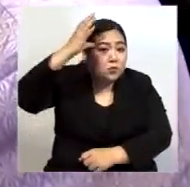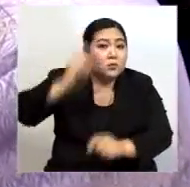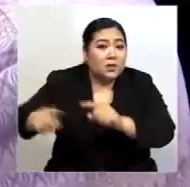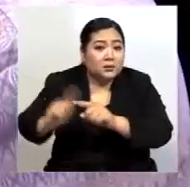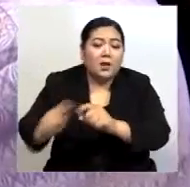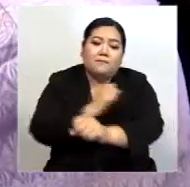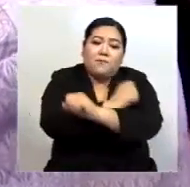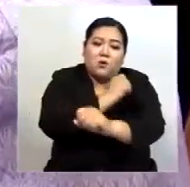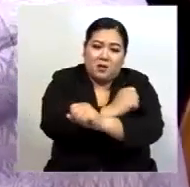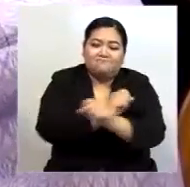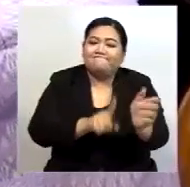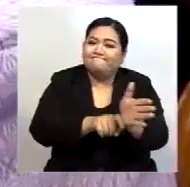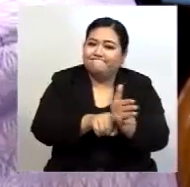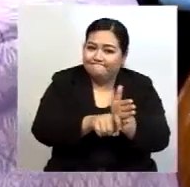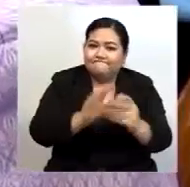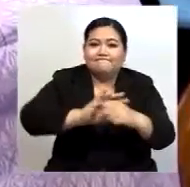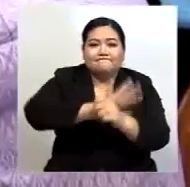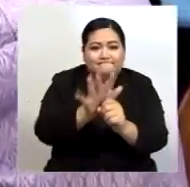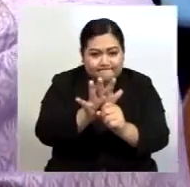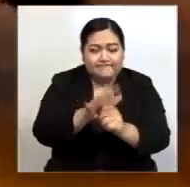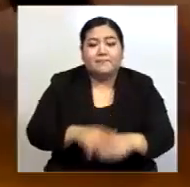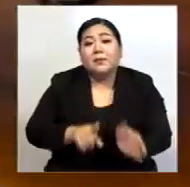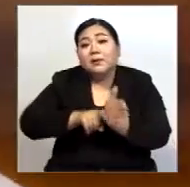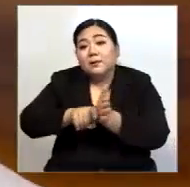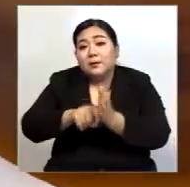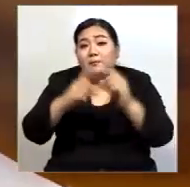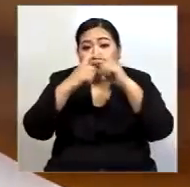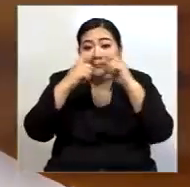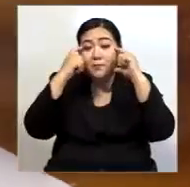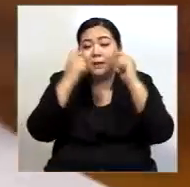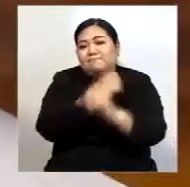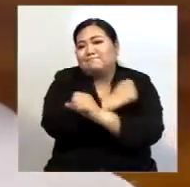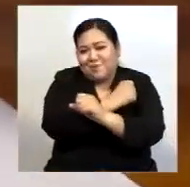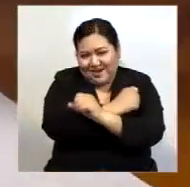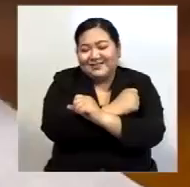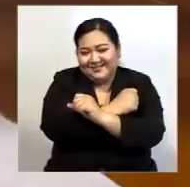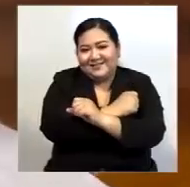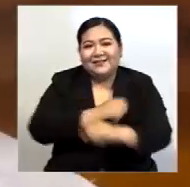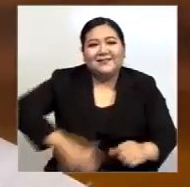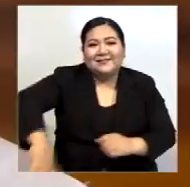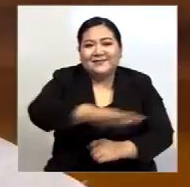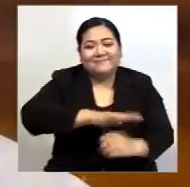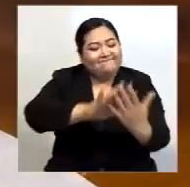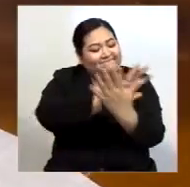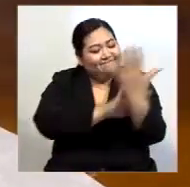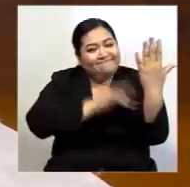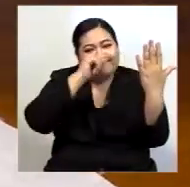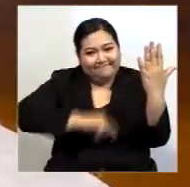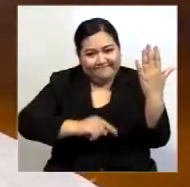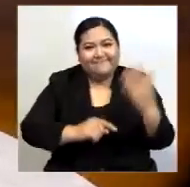การป้องกันโควิด-19และจะทำหน้ากากแบบผ้าแบบนี้เพื่อป้องกันตัวเองทุกพื้นที่ทั่วประเทศเลยครับ